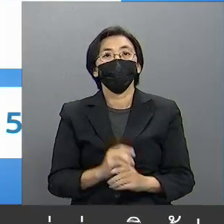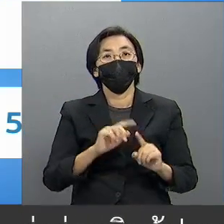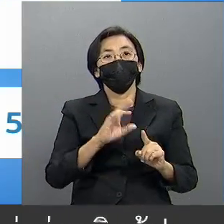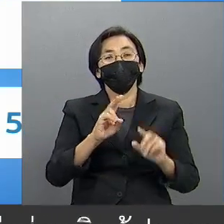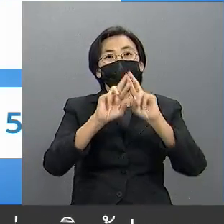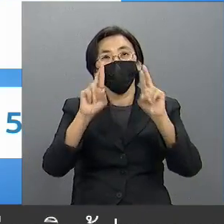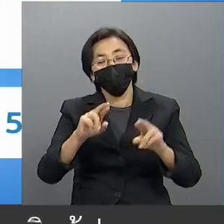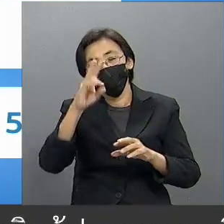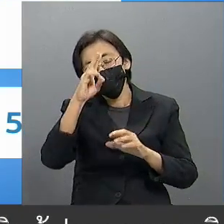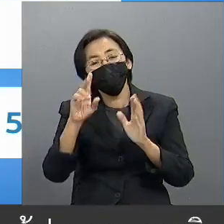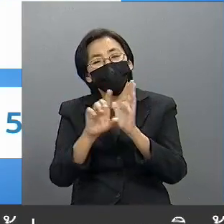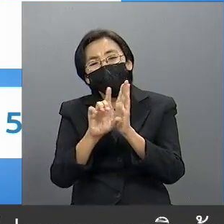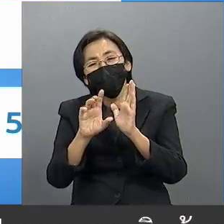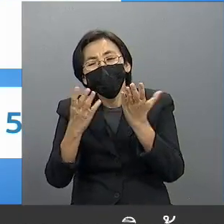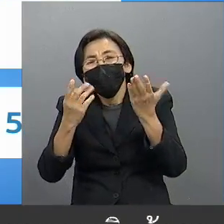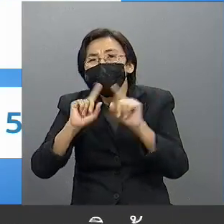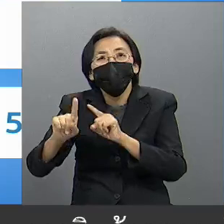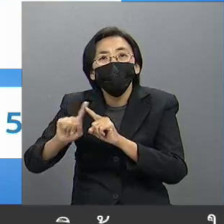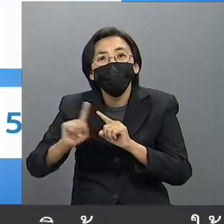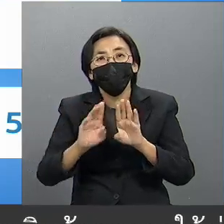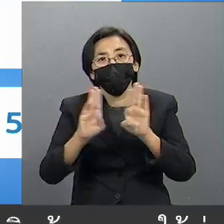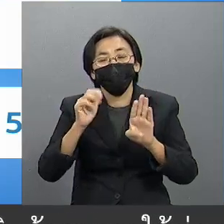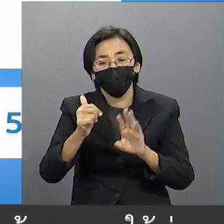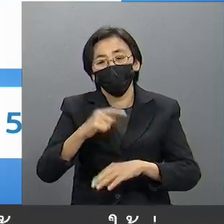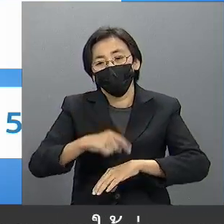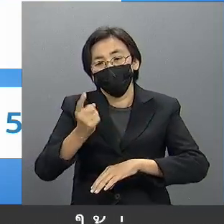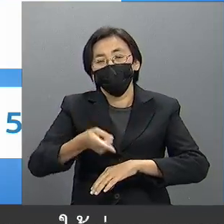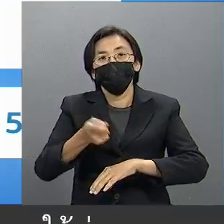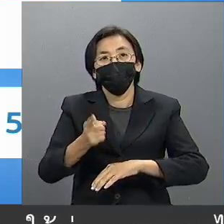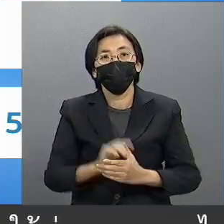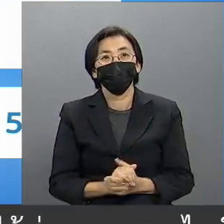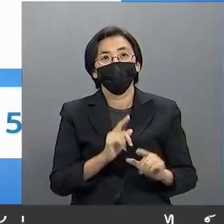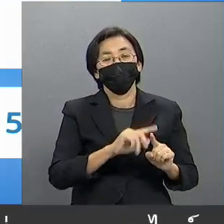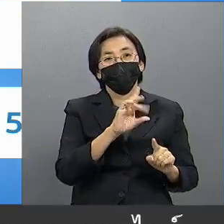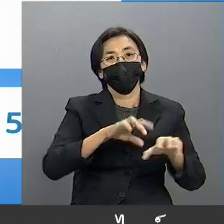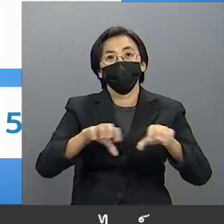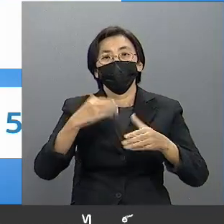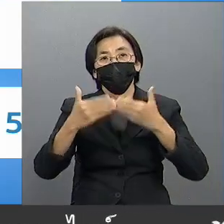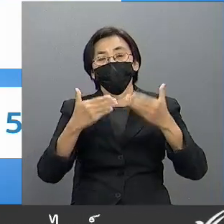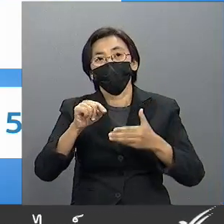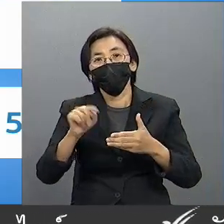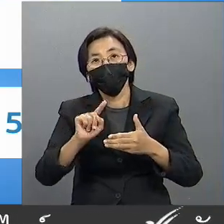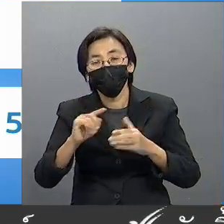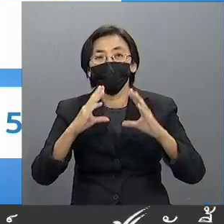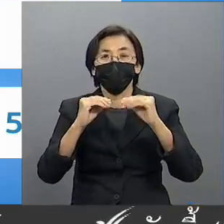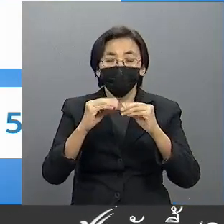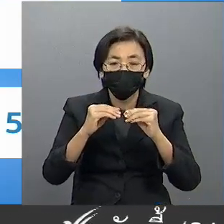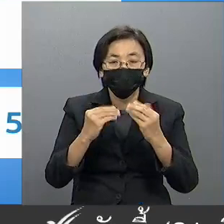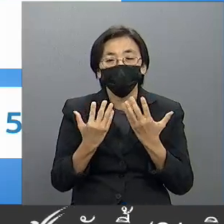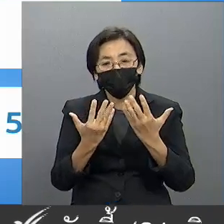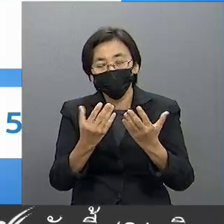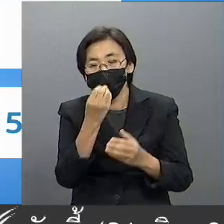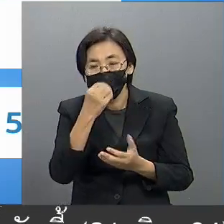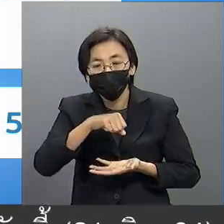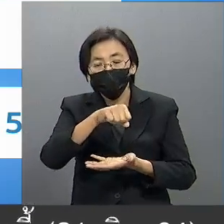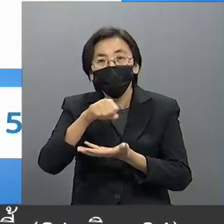ซุปเปอร์มาร์เก็ตค่ะให้เปิดดำเนินการได้เวลาตามปกติ 8คือการจัดการชุมประชุมสัมมนาแจกจ่ายอาหารหรือสิ่ง